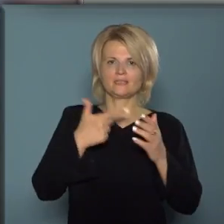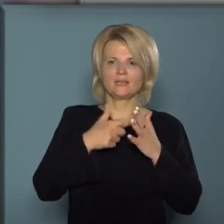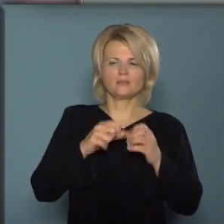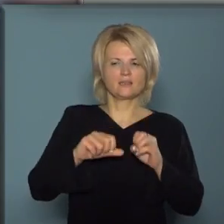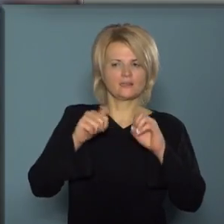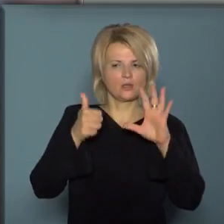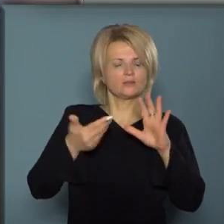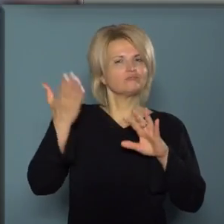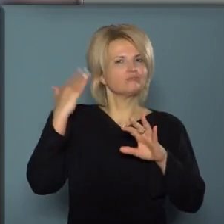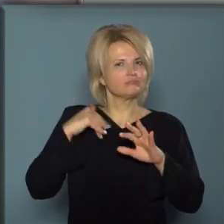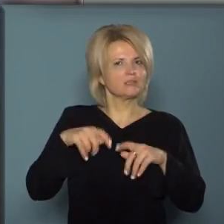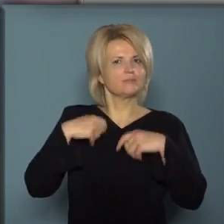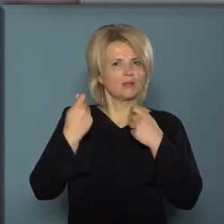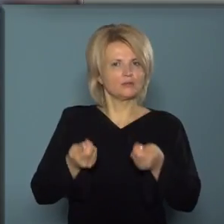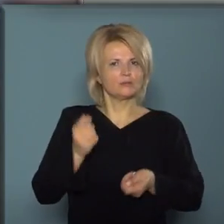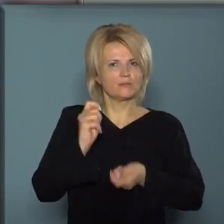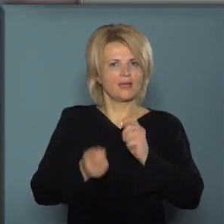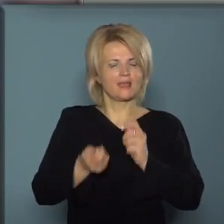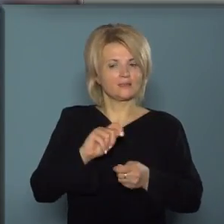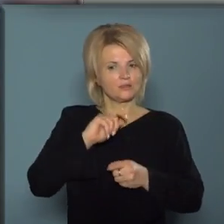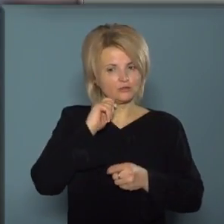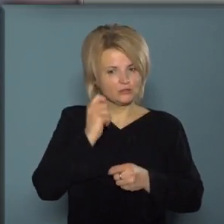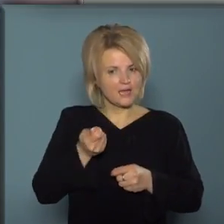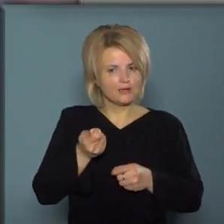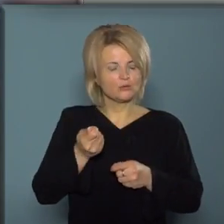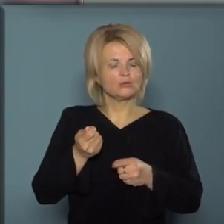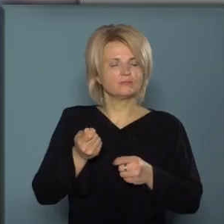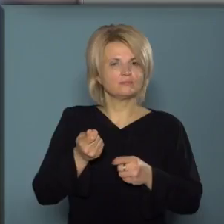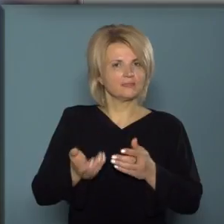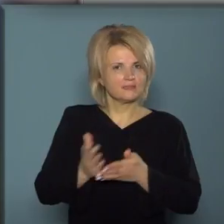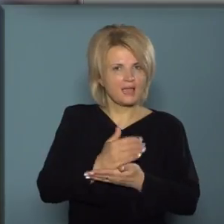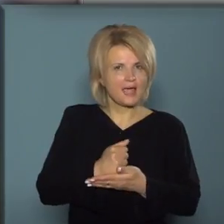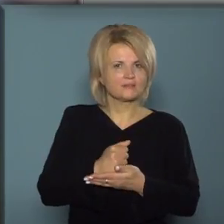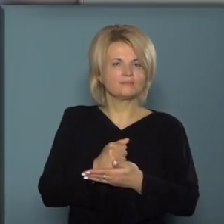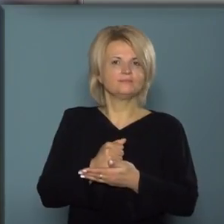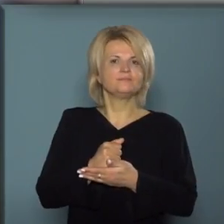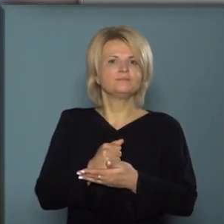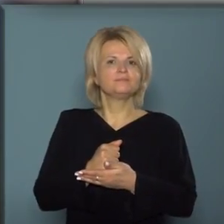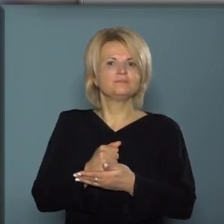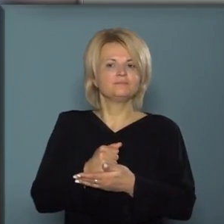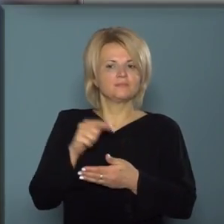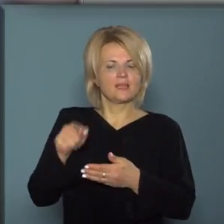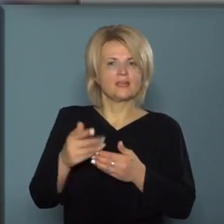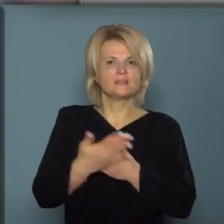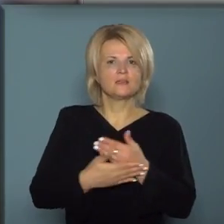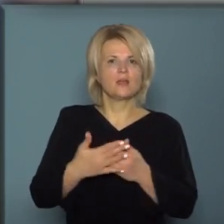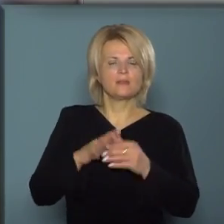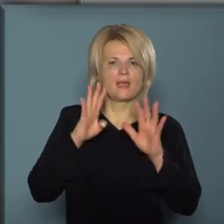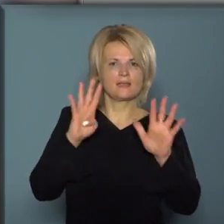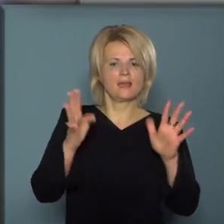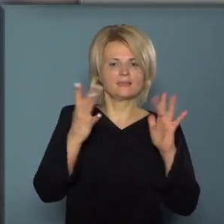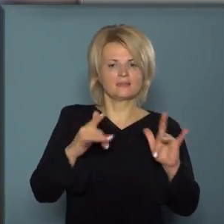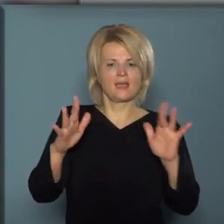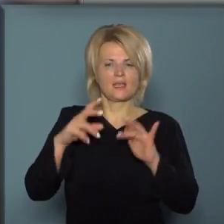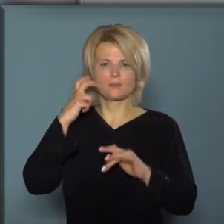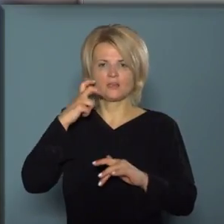beadott pályázatunk sikeres volt, és ennek eredményeképpen 9 különböző helyszínén